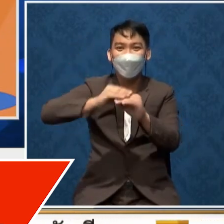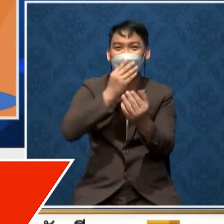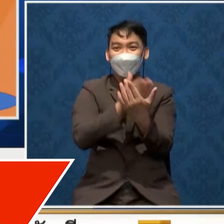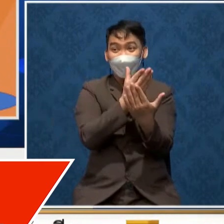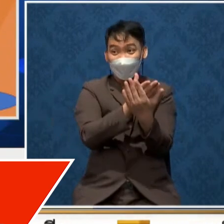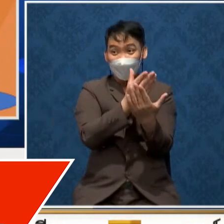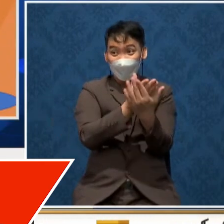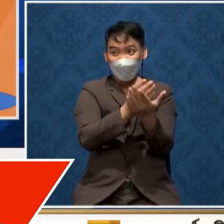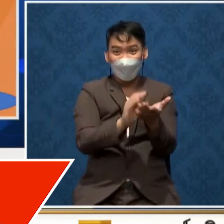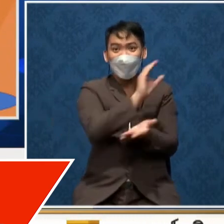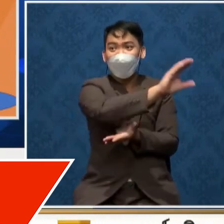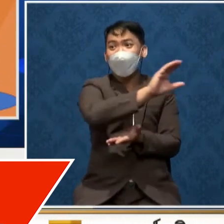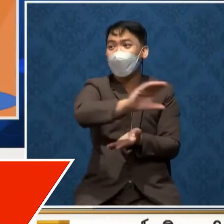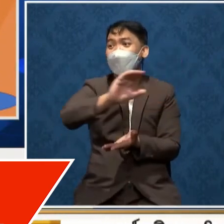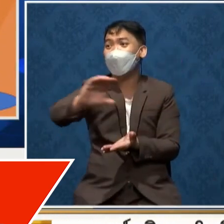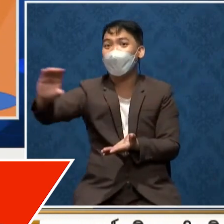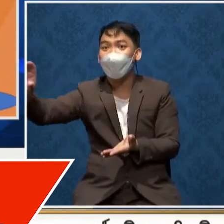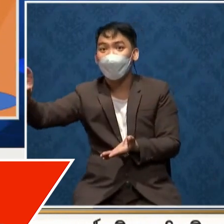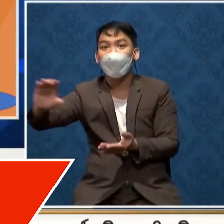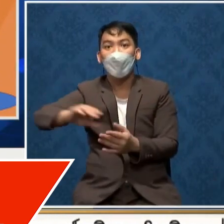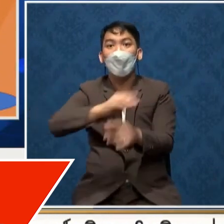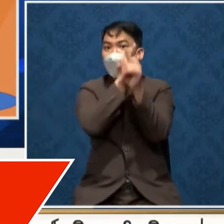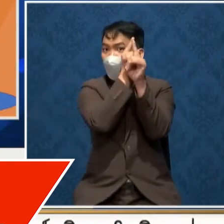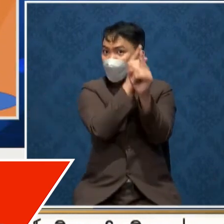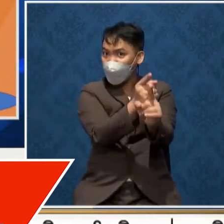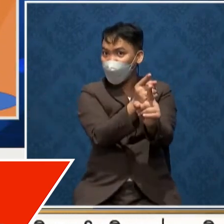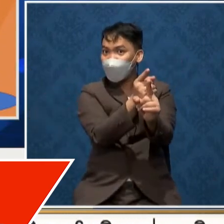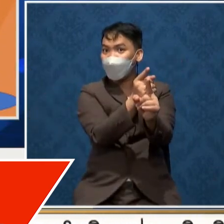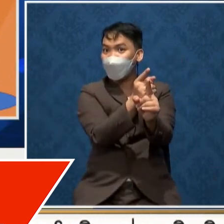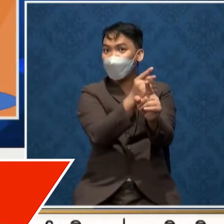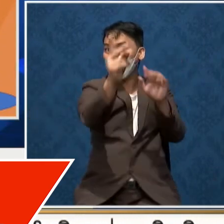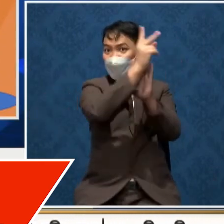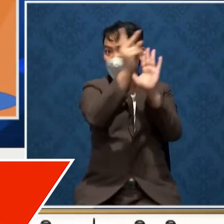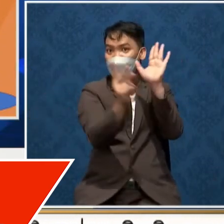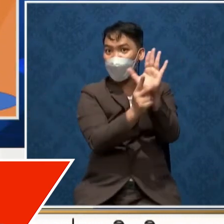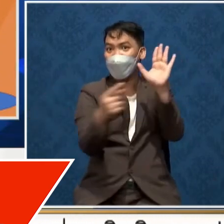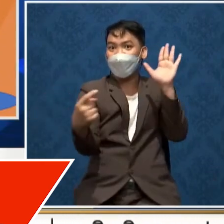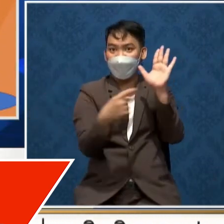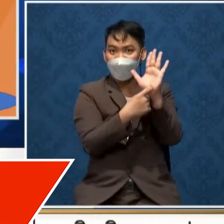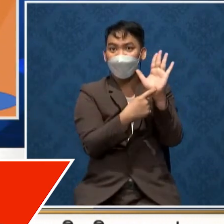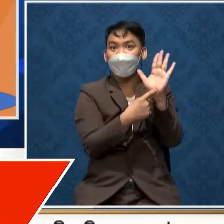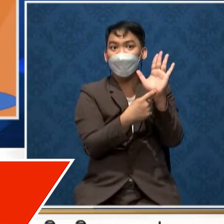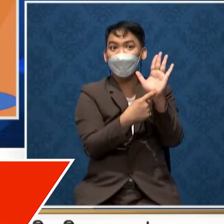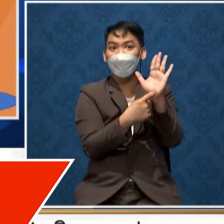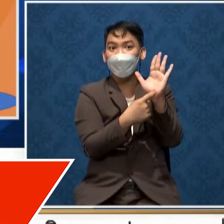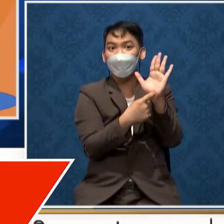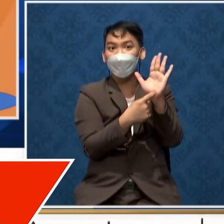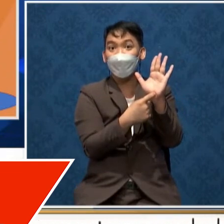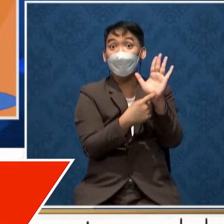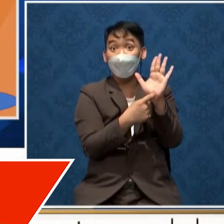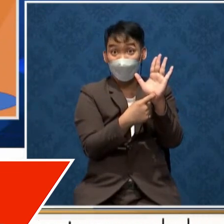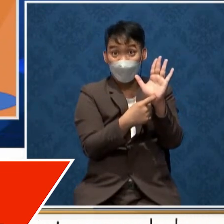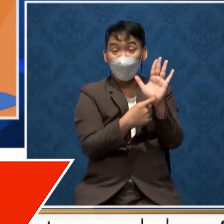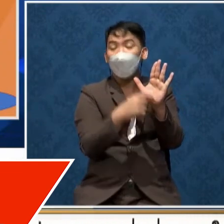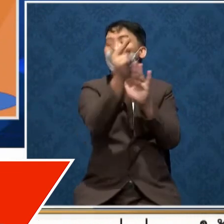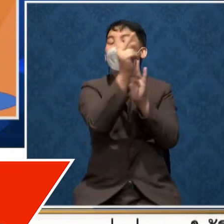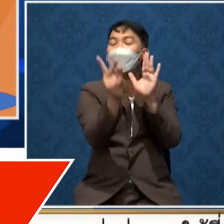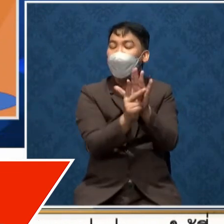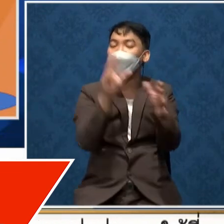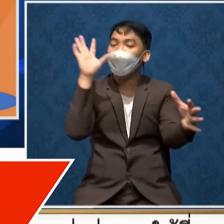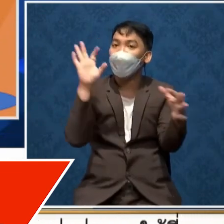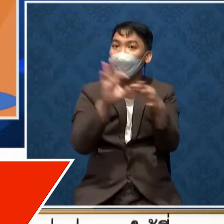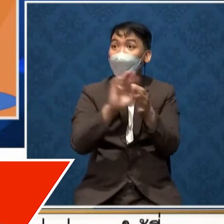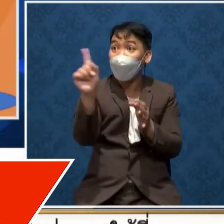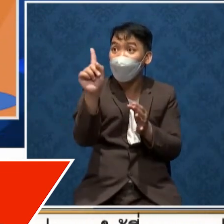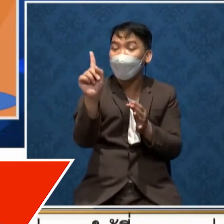องค์กรดังกล่าวต้องเป็นไปตามหลักเกณฑ์ที่กฎหมายกำหนดด้วยกฎหมายวินัยการเงินการคลัง